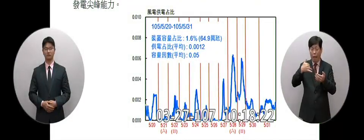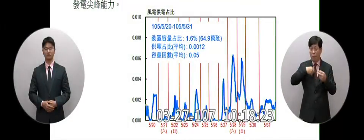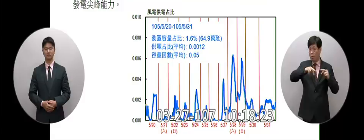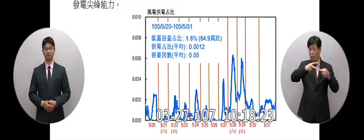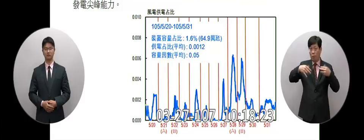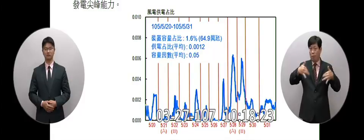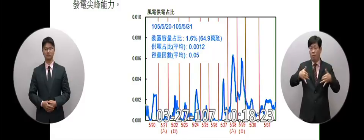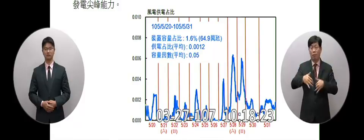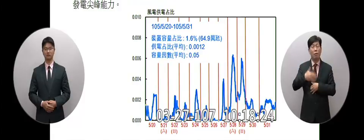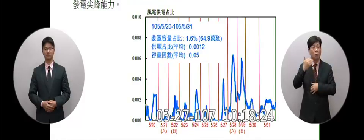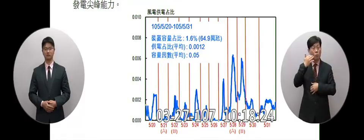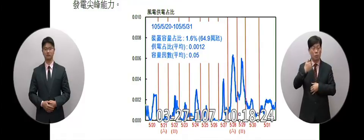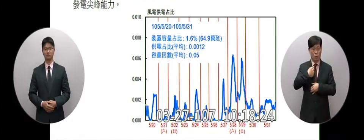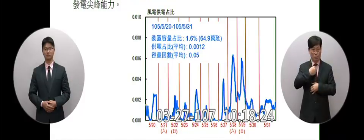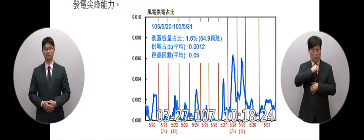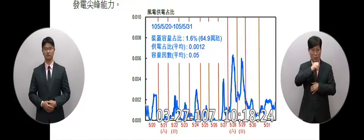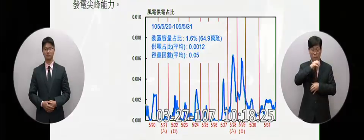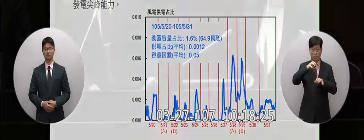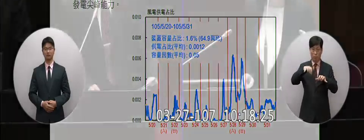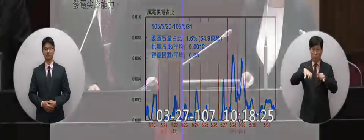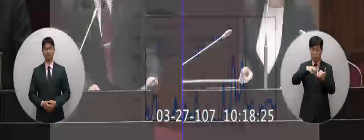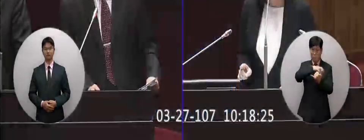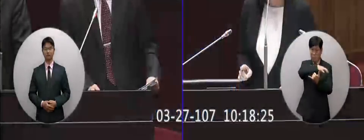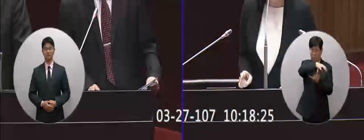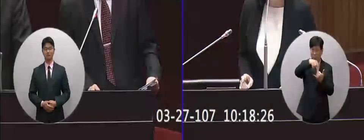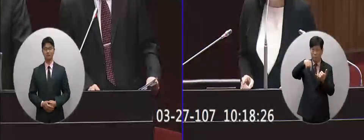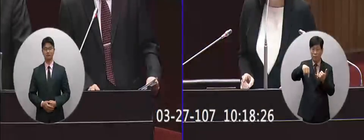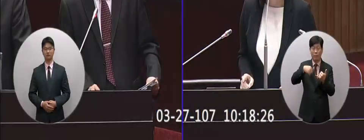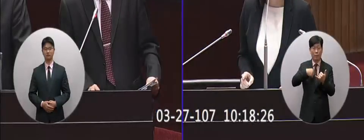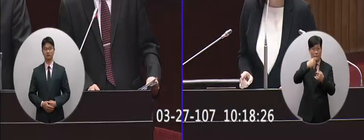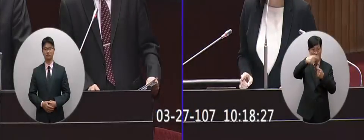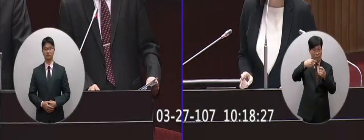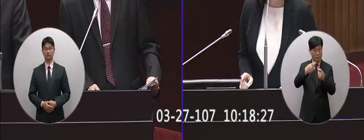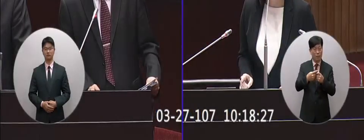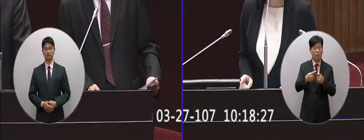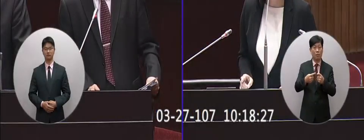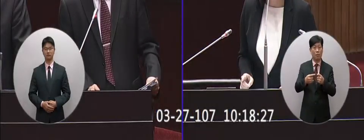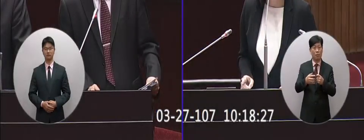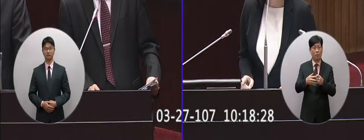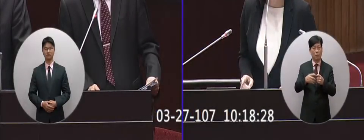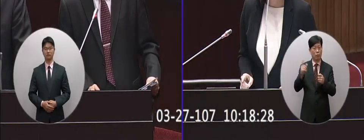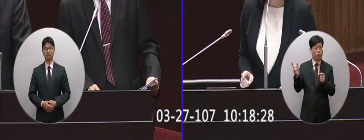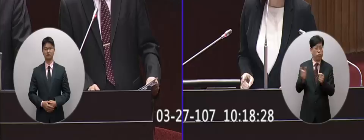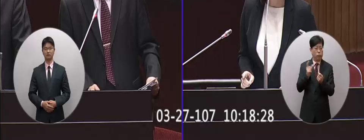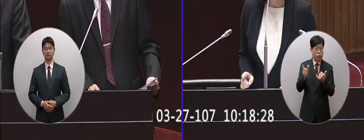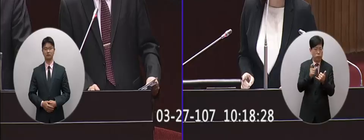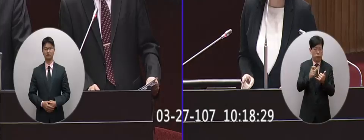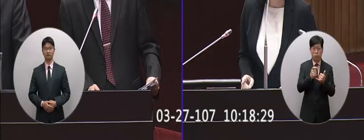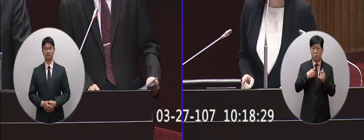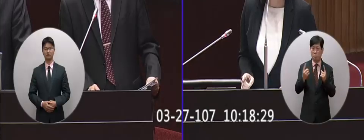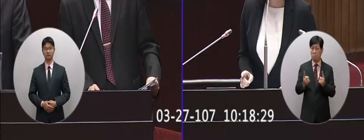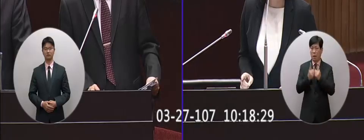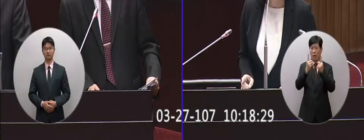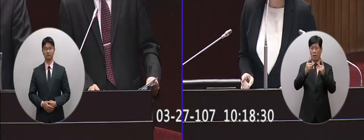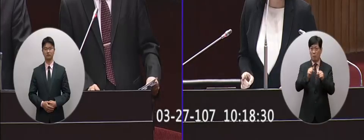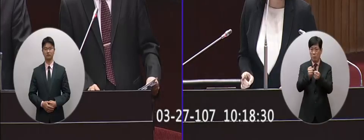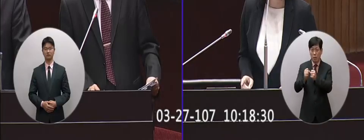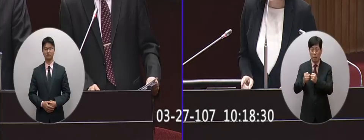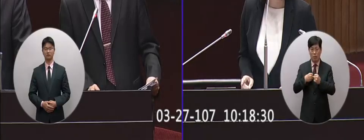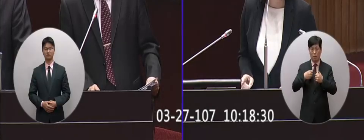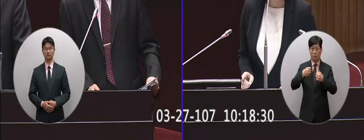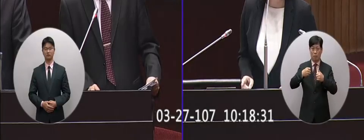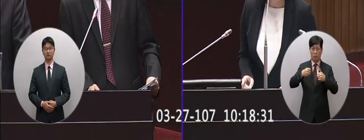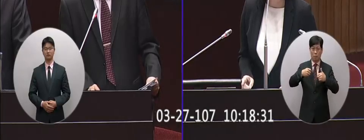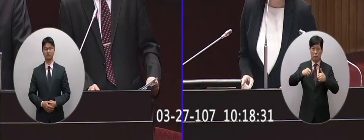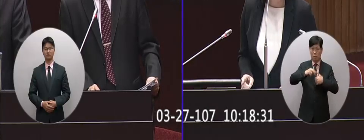修哦。以台湾的周边这些每年我们有这么多的台风，它所造成的